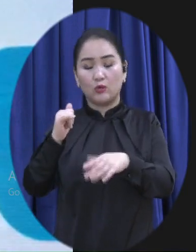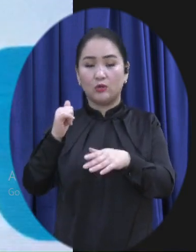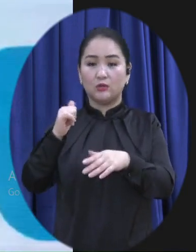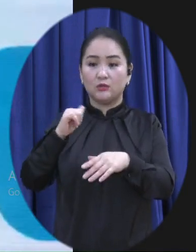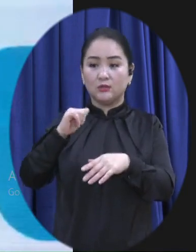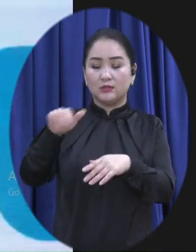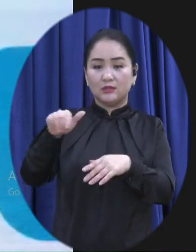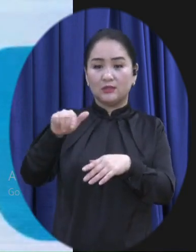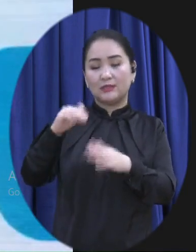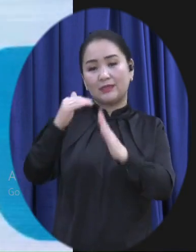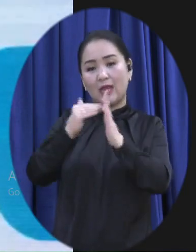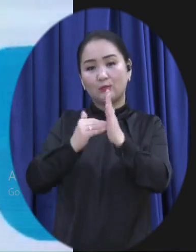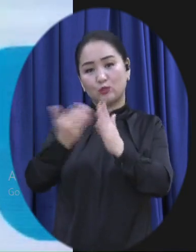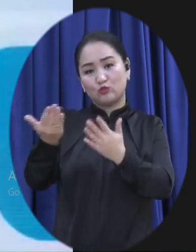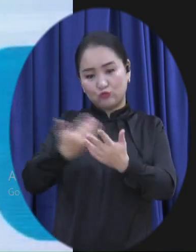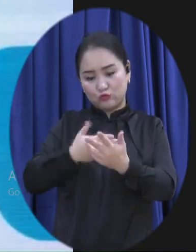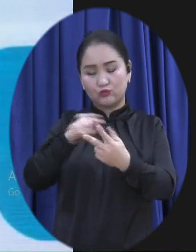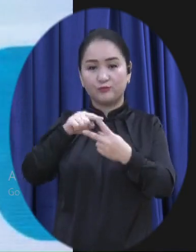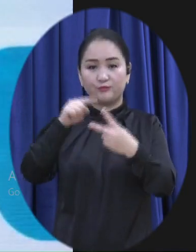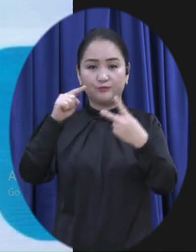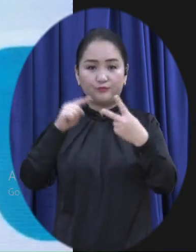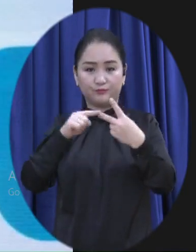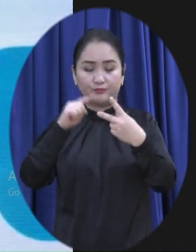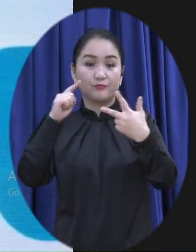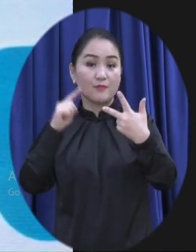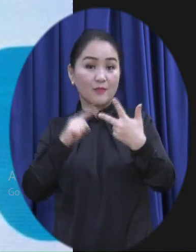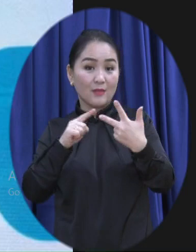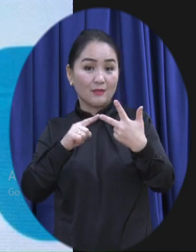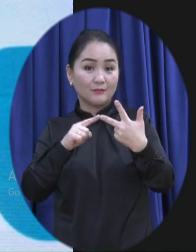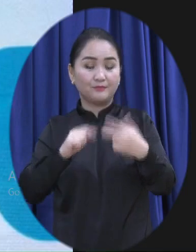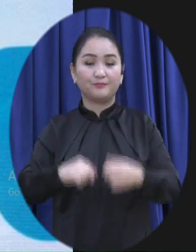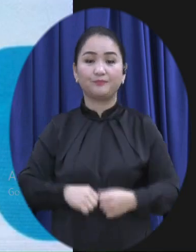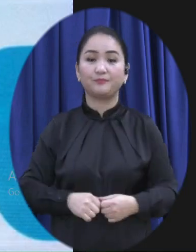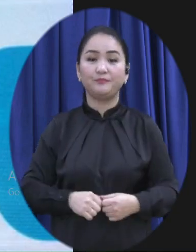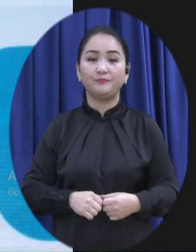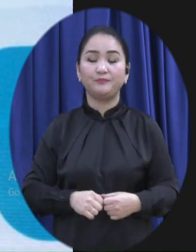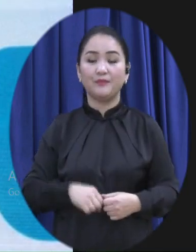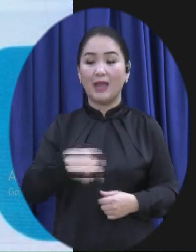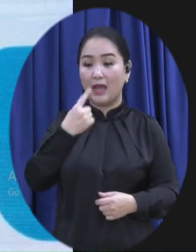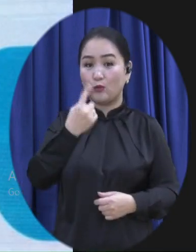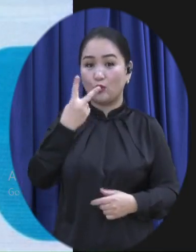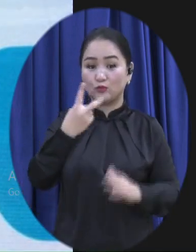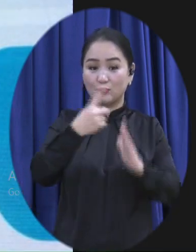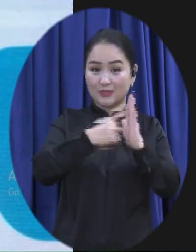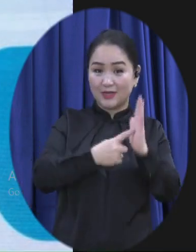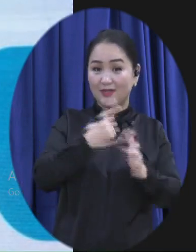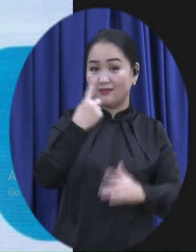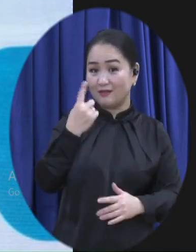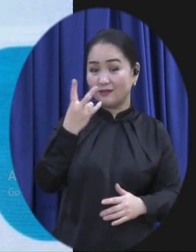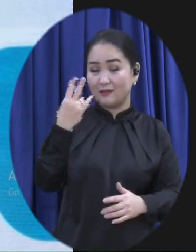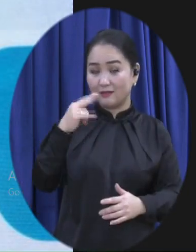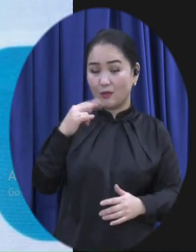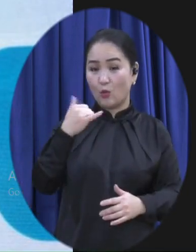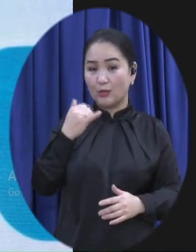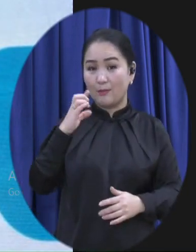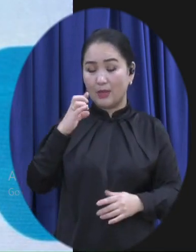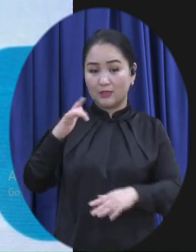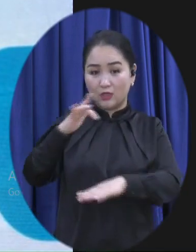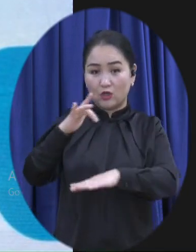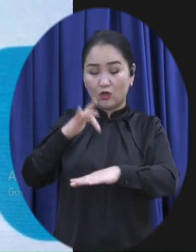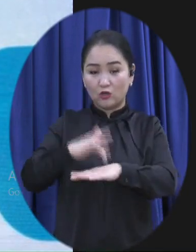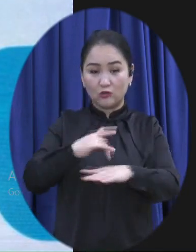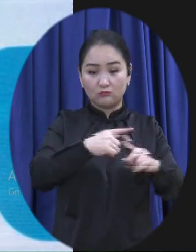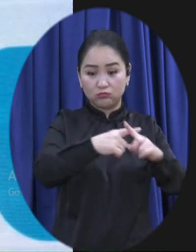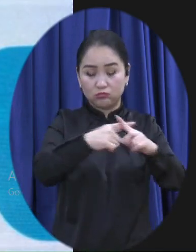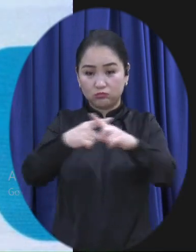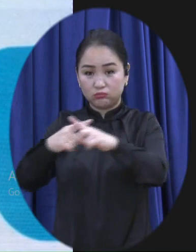байгаа мэдээлэл дээр бас тайлбар өгөөч гэж хүсэж байна. За дараагийн асуулт нь бол 12 дугаар сарын 1-нд Улаанбаатар хотод хөлөрөнд орсон орон